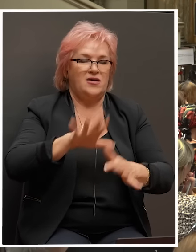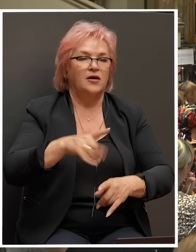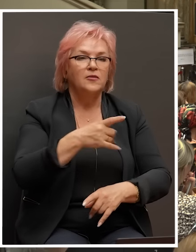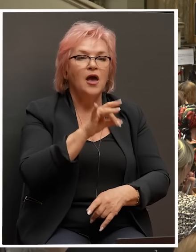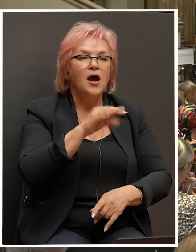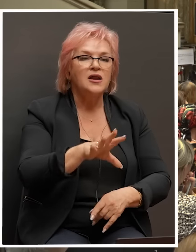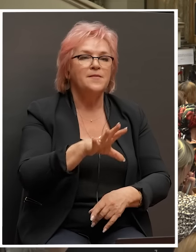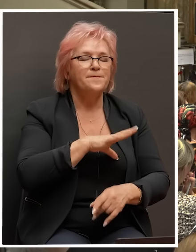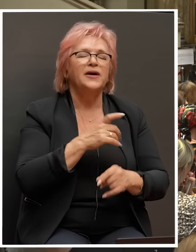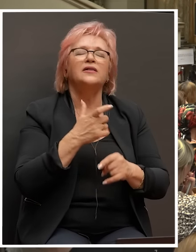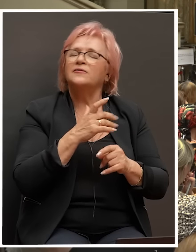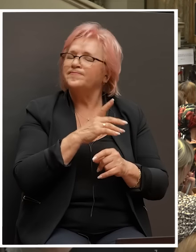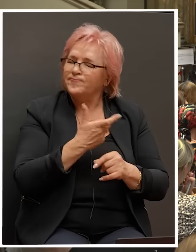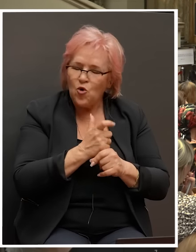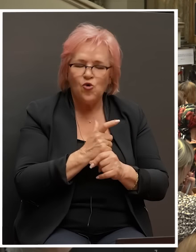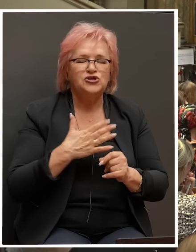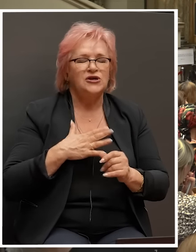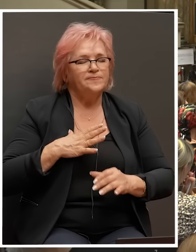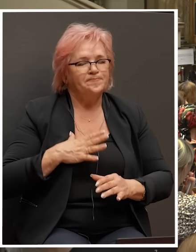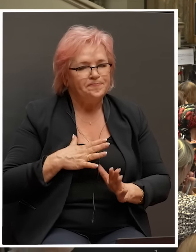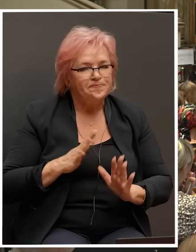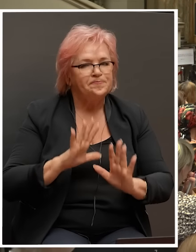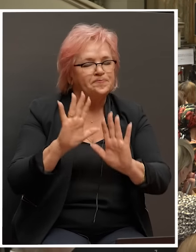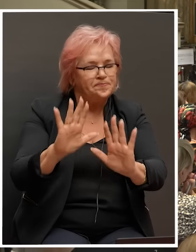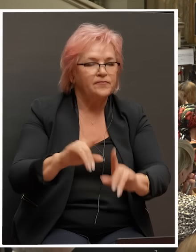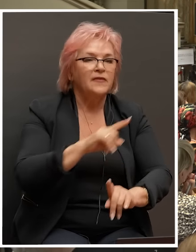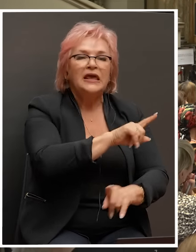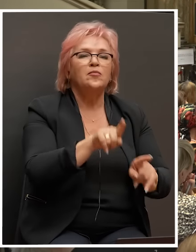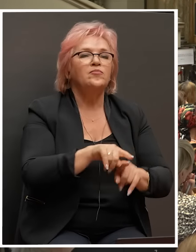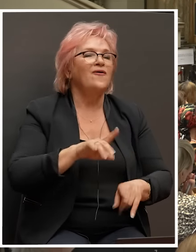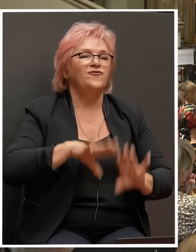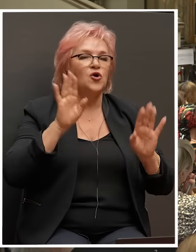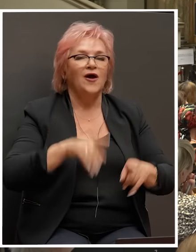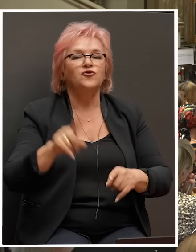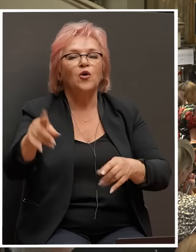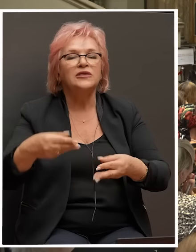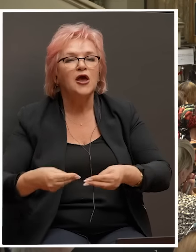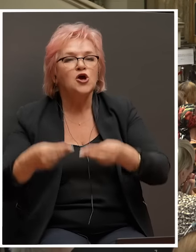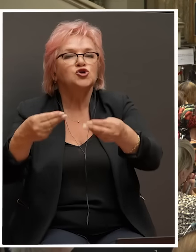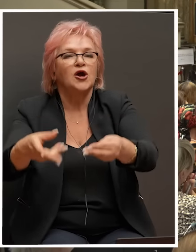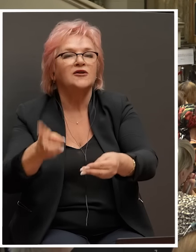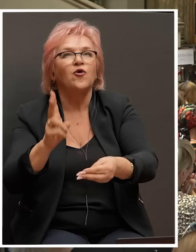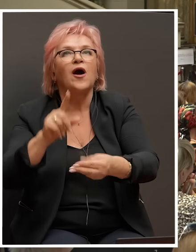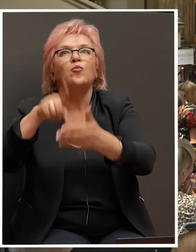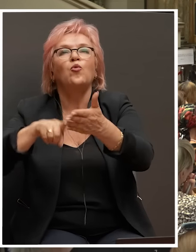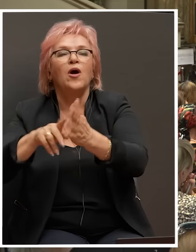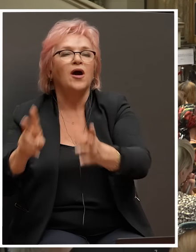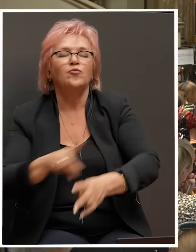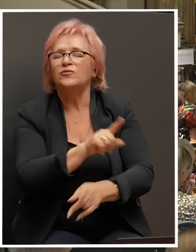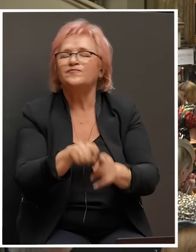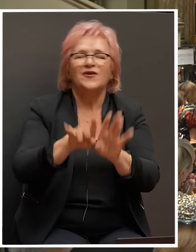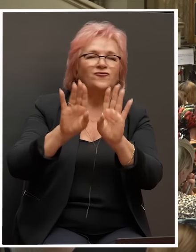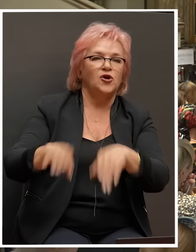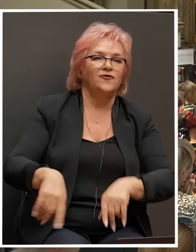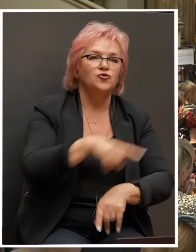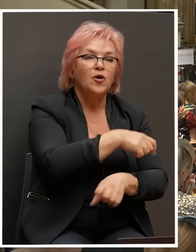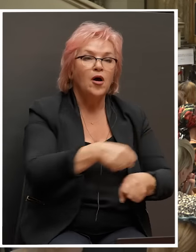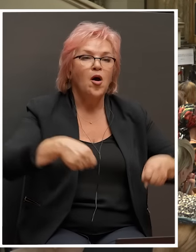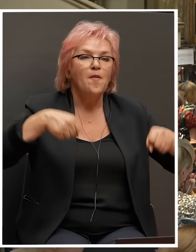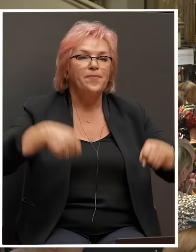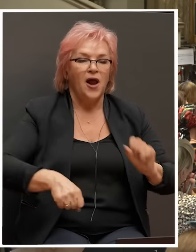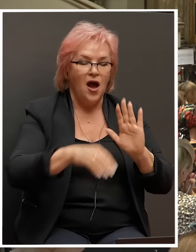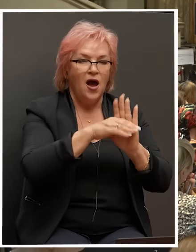Рим был предельно веротерпим. Римлянину было все равно, кому ты приносишь жертвы, каким богам ты молишься. Римское право, в нем